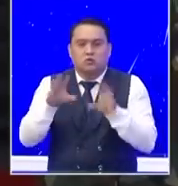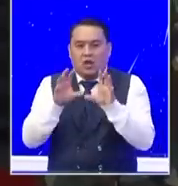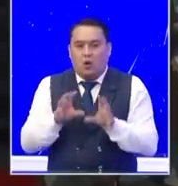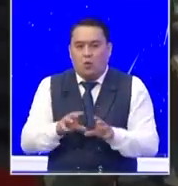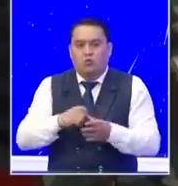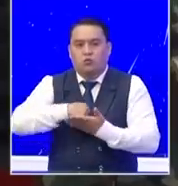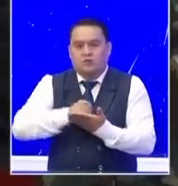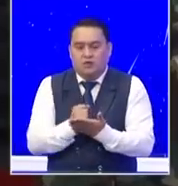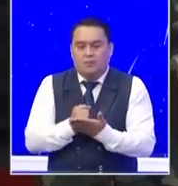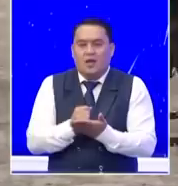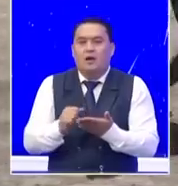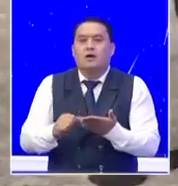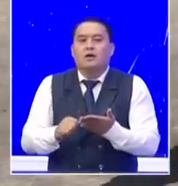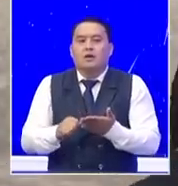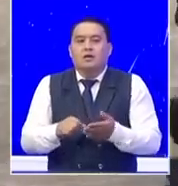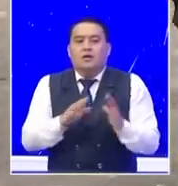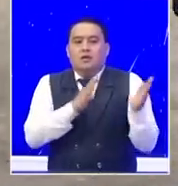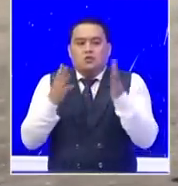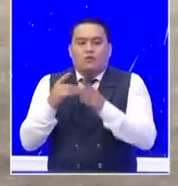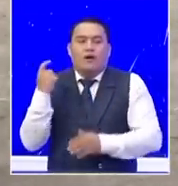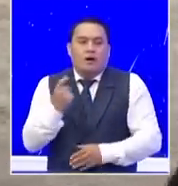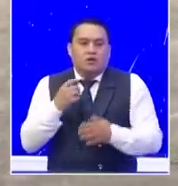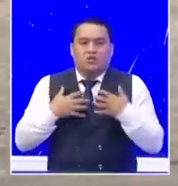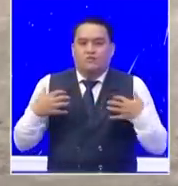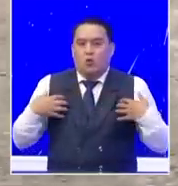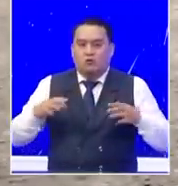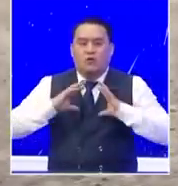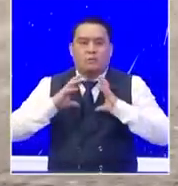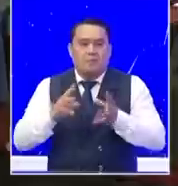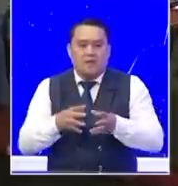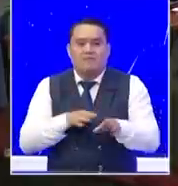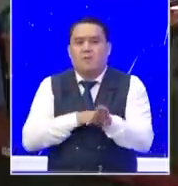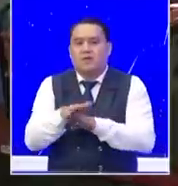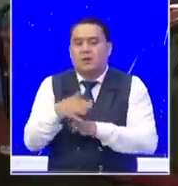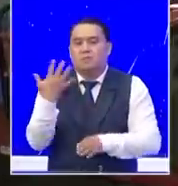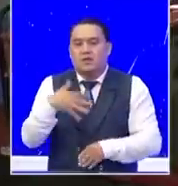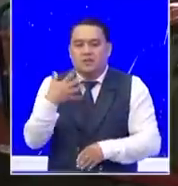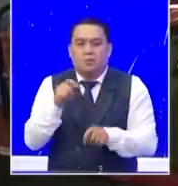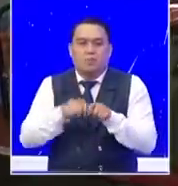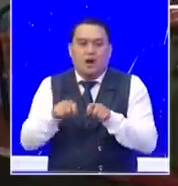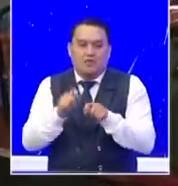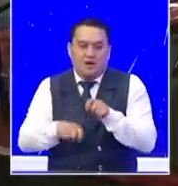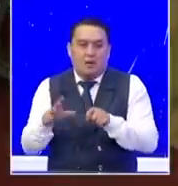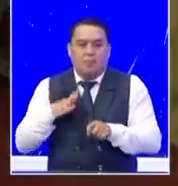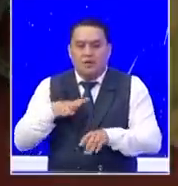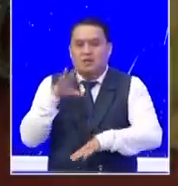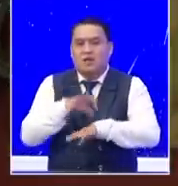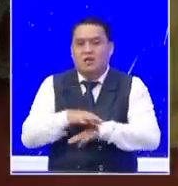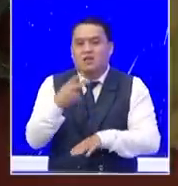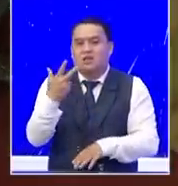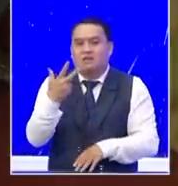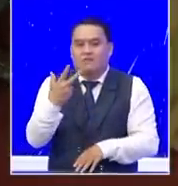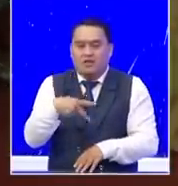С начала этого года инспекторами лесного хозяйства и животного мира осуществлено более 50 рейдов, при которых выявлено